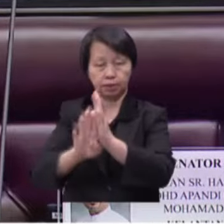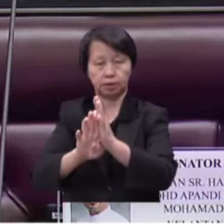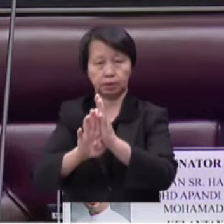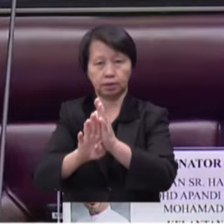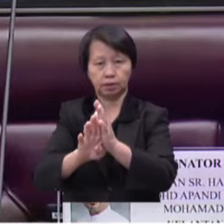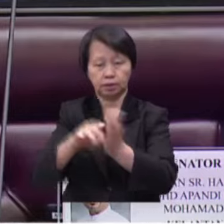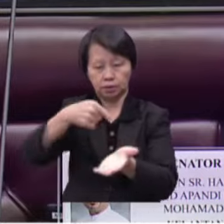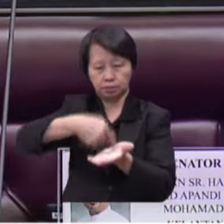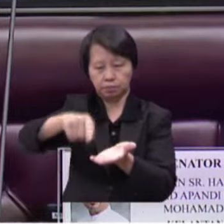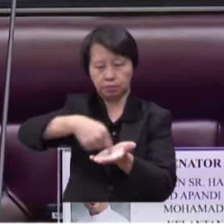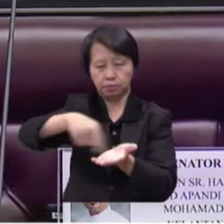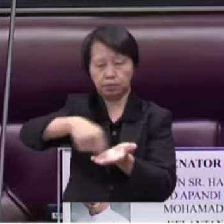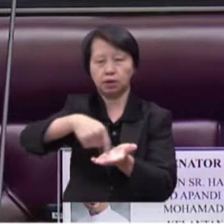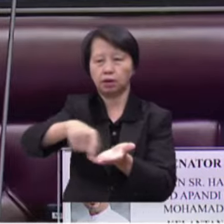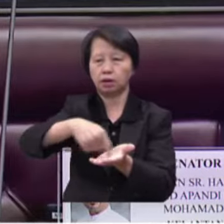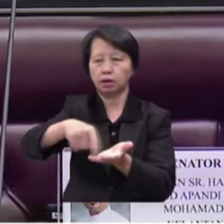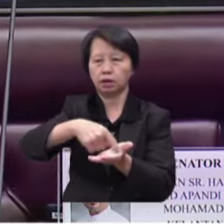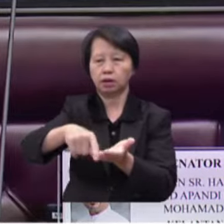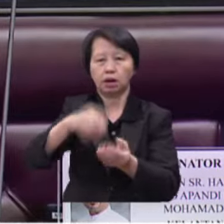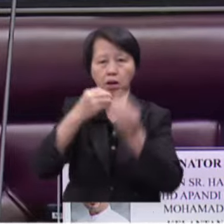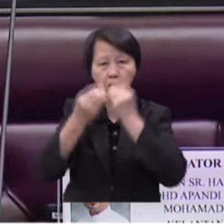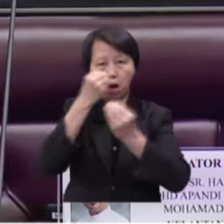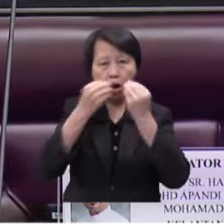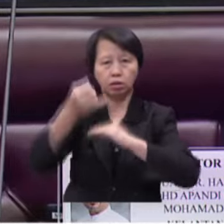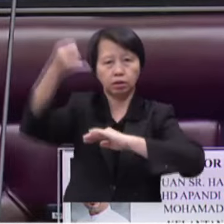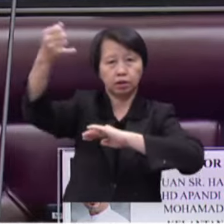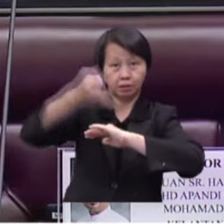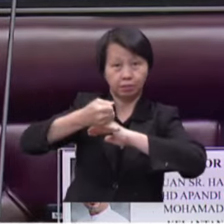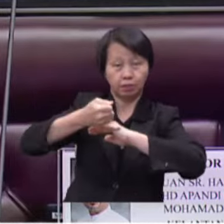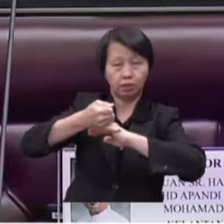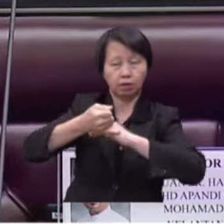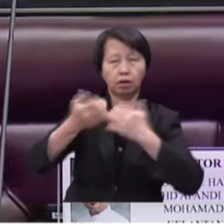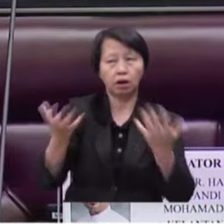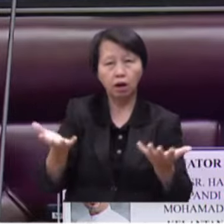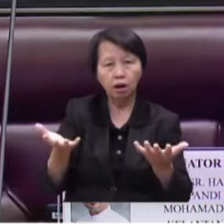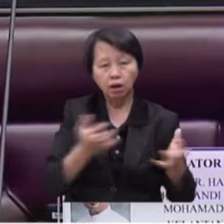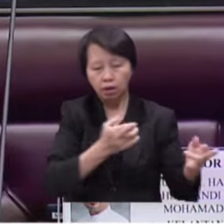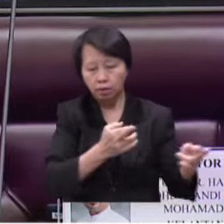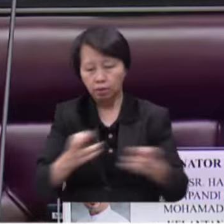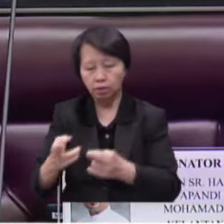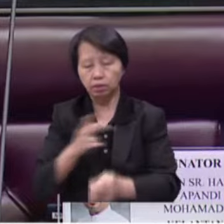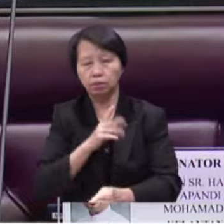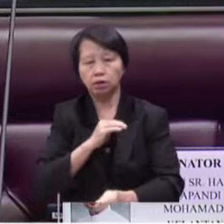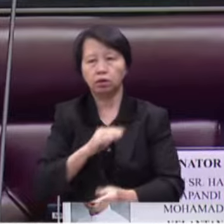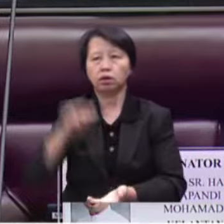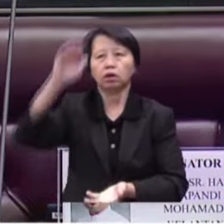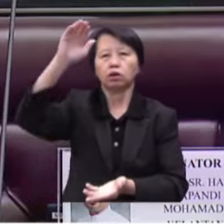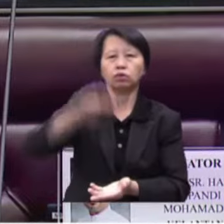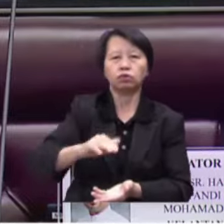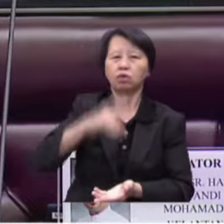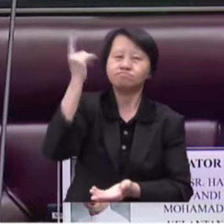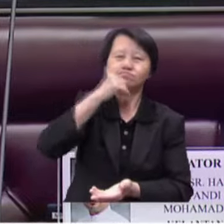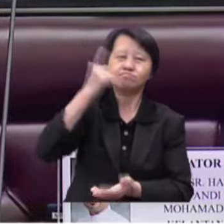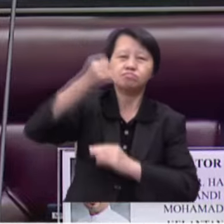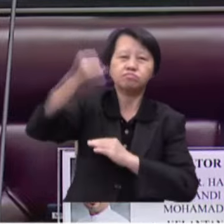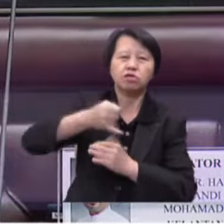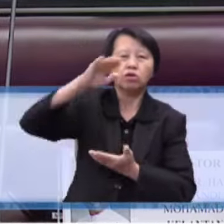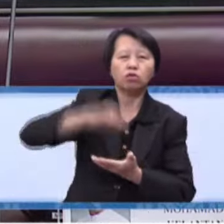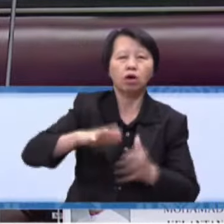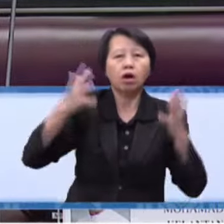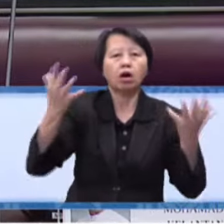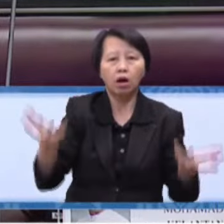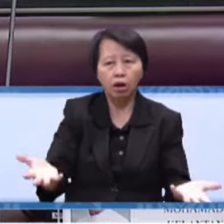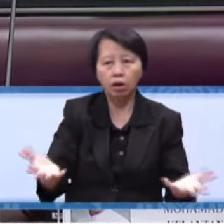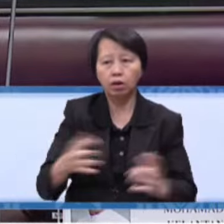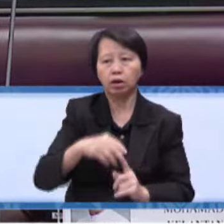pembelanjaan ke atas makanan import jadi Apakah rancangan Kementerian bagi mengurangkan keberuntungan kepada makanan